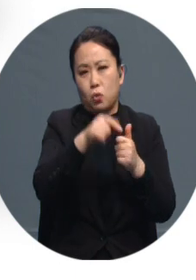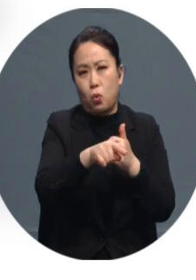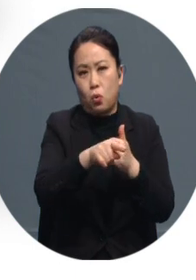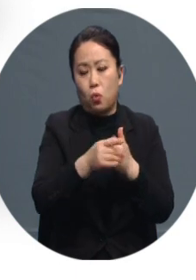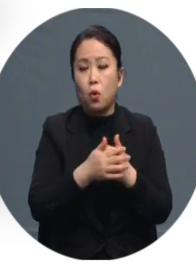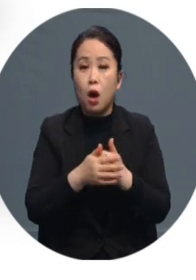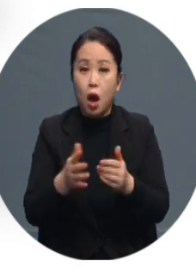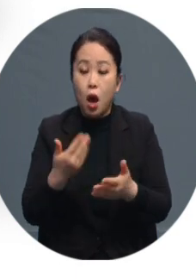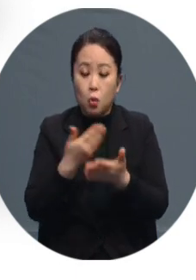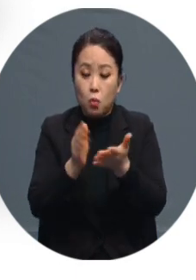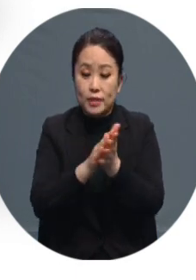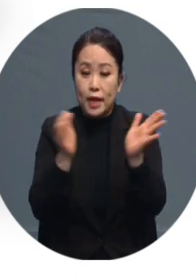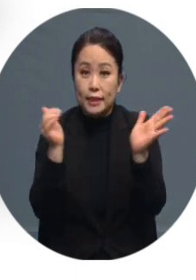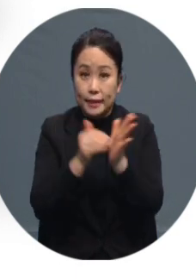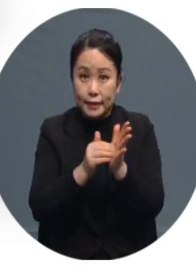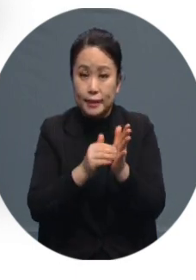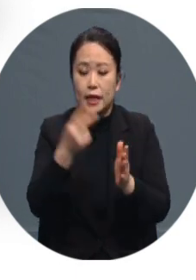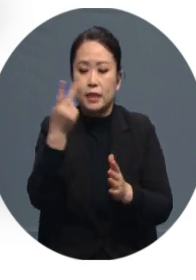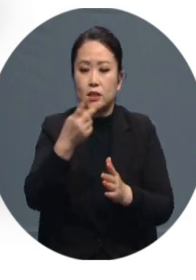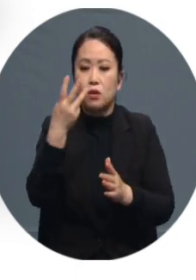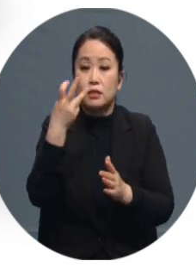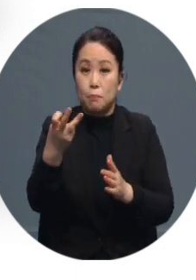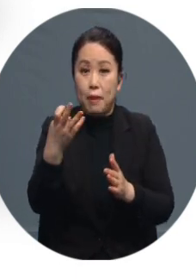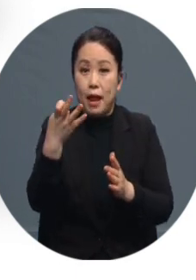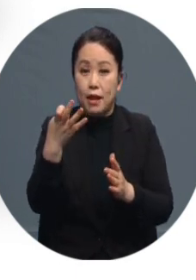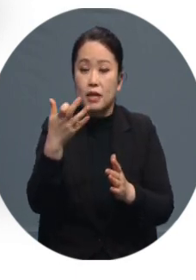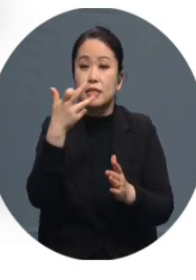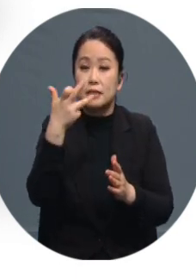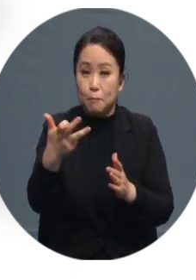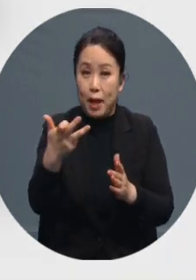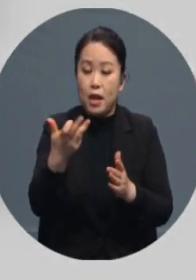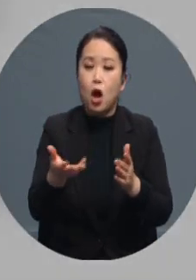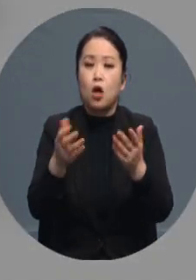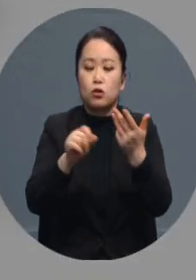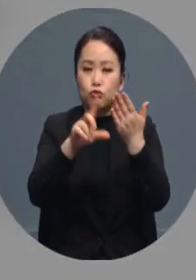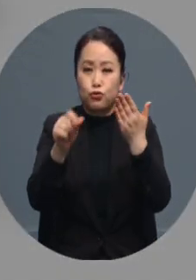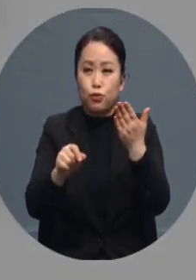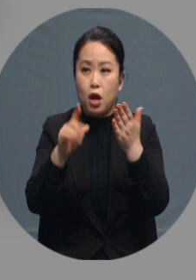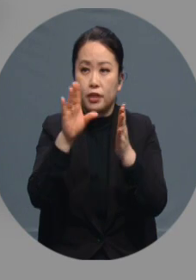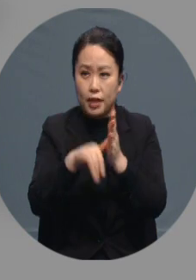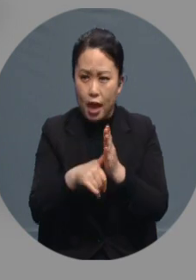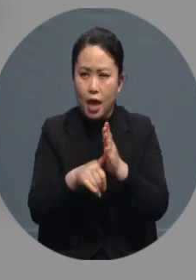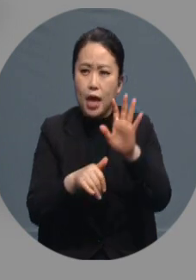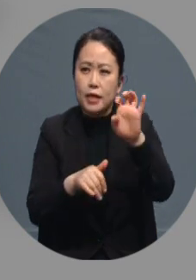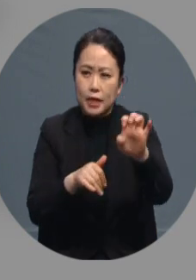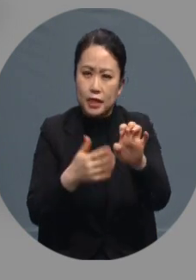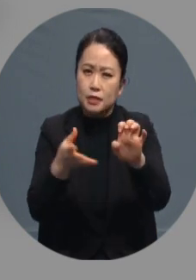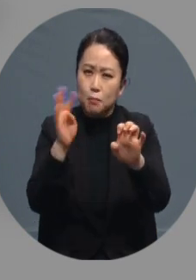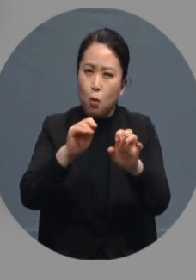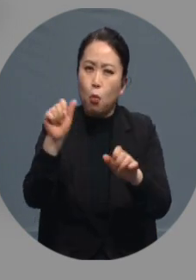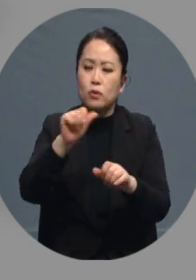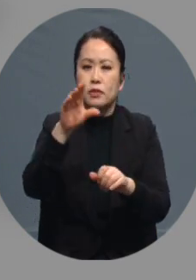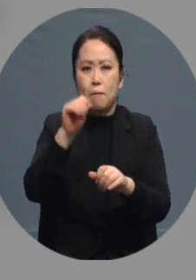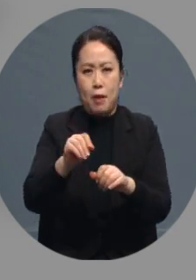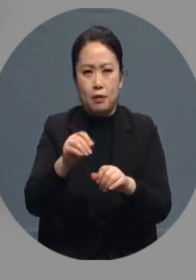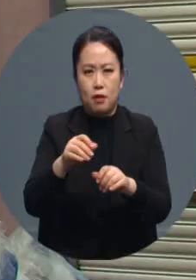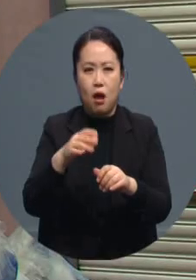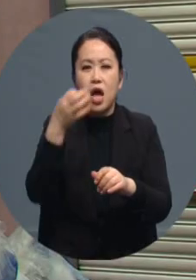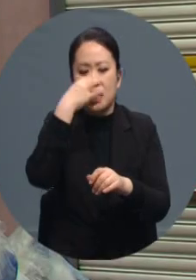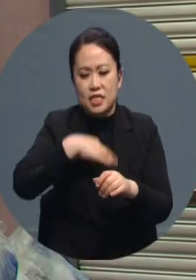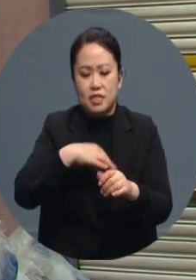준공 한달만인 2018년 9월 김씨는 자회사 간 내부거래로 40억 5천만원을 챙겼습니다